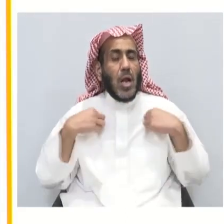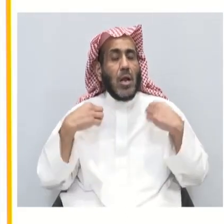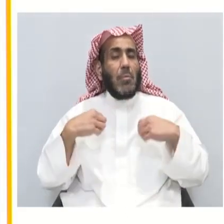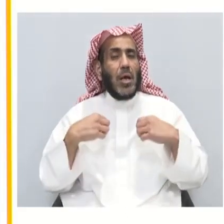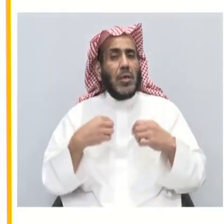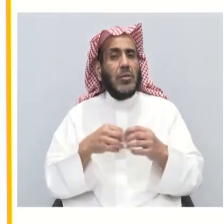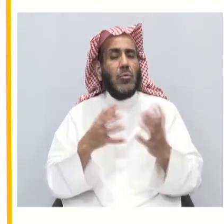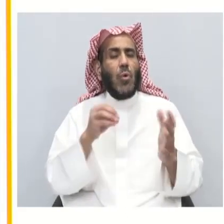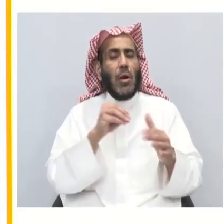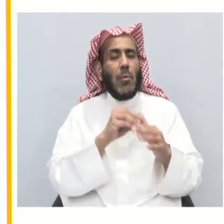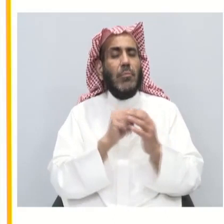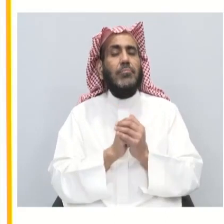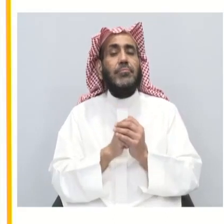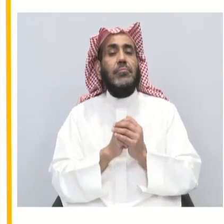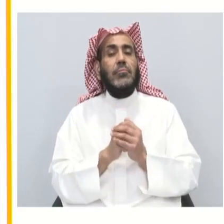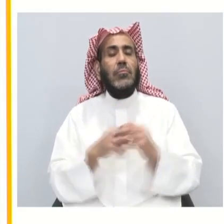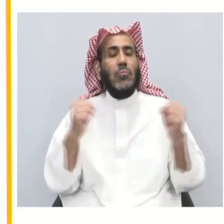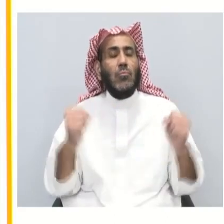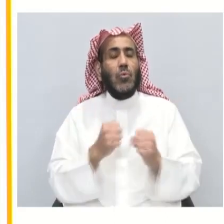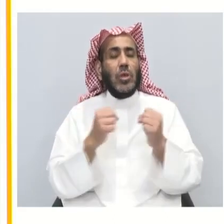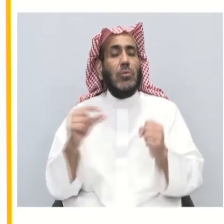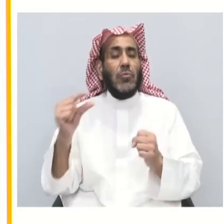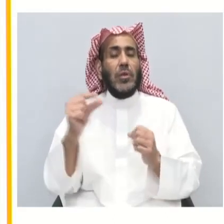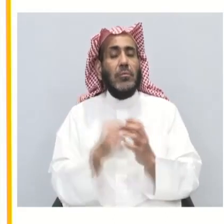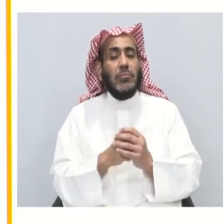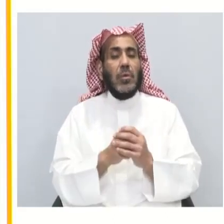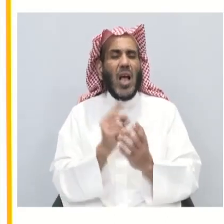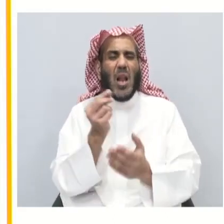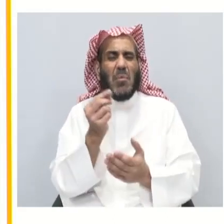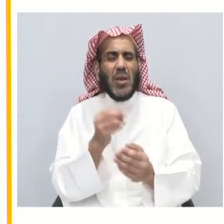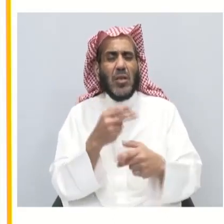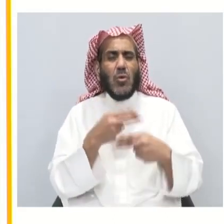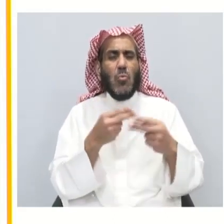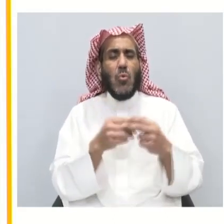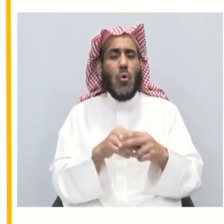والمأوى. مراجعة المفردات: البذرة